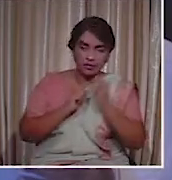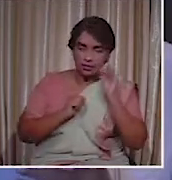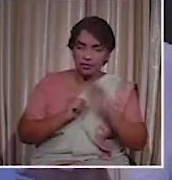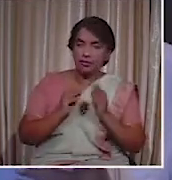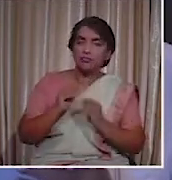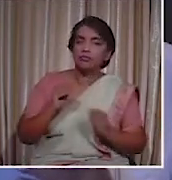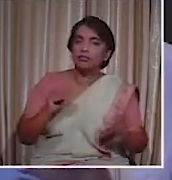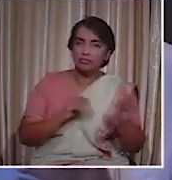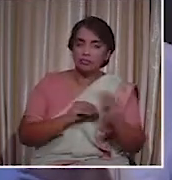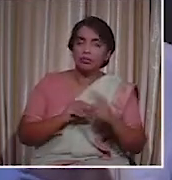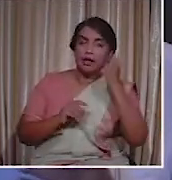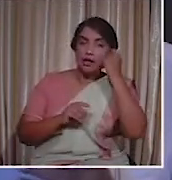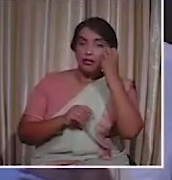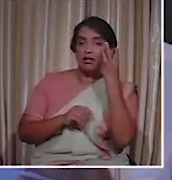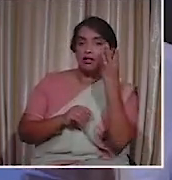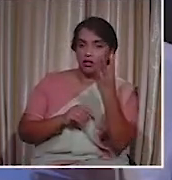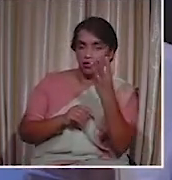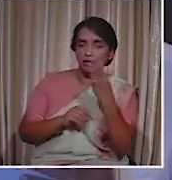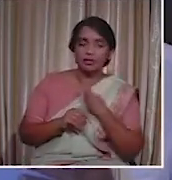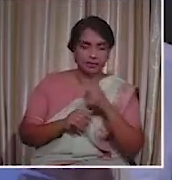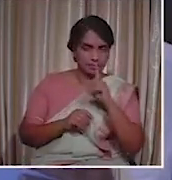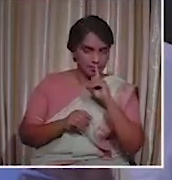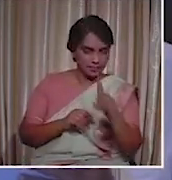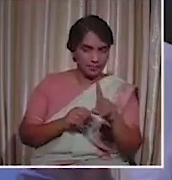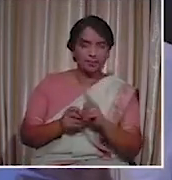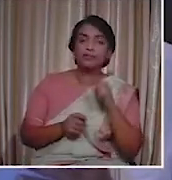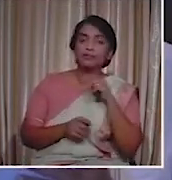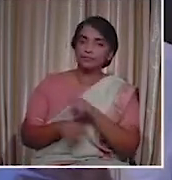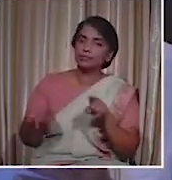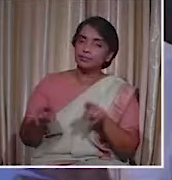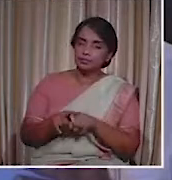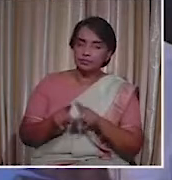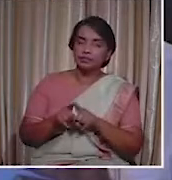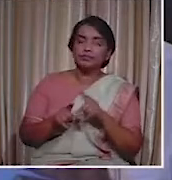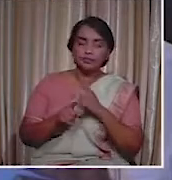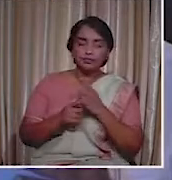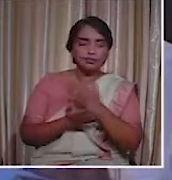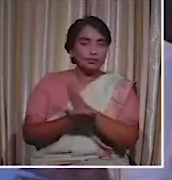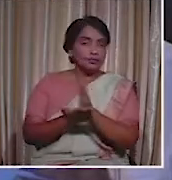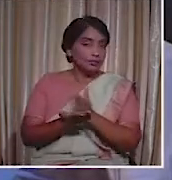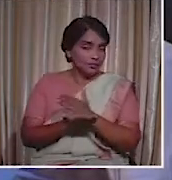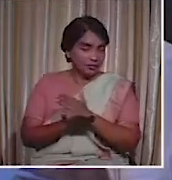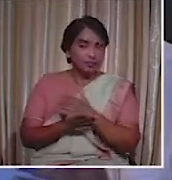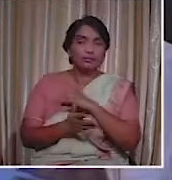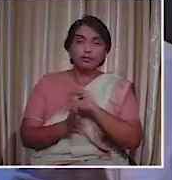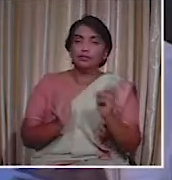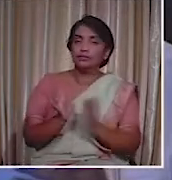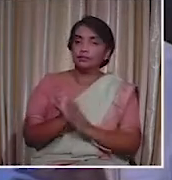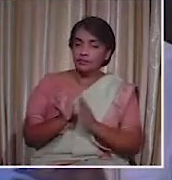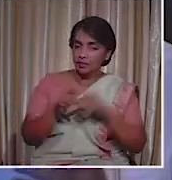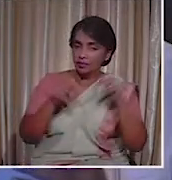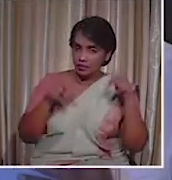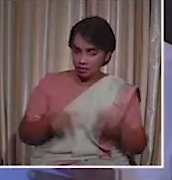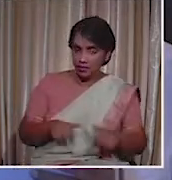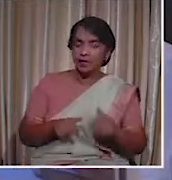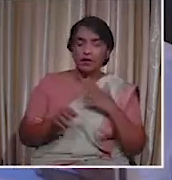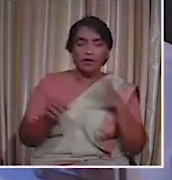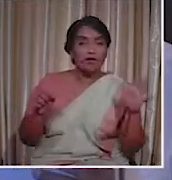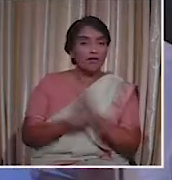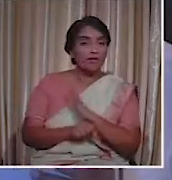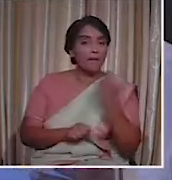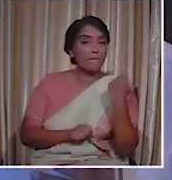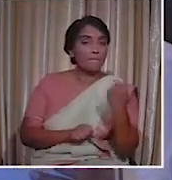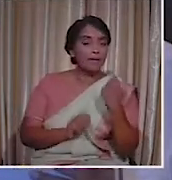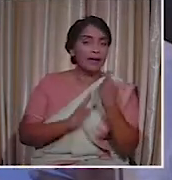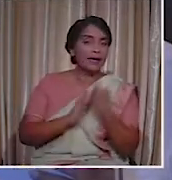විකල්ප තුනක් යෝජනා කර තිබෙනවා. ඒ වගේම සීමා නීරණ කොමිසමට දැනට සම්පූර්ණ බලය